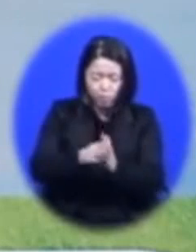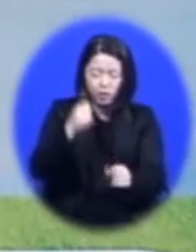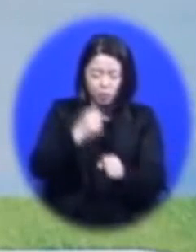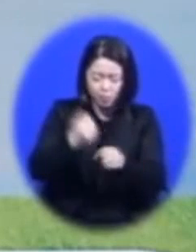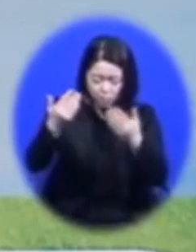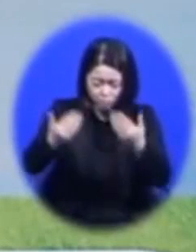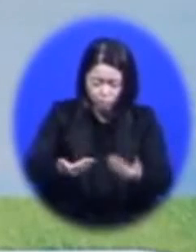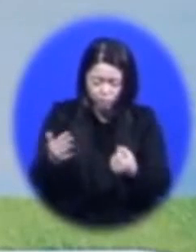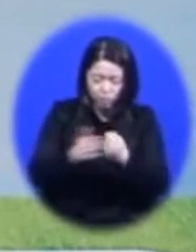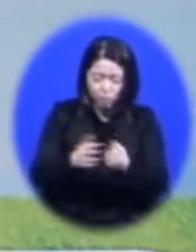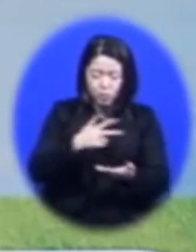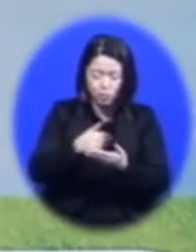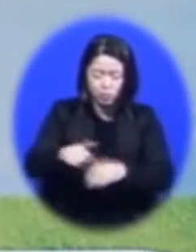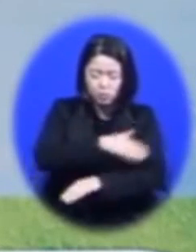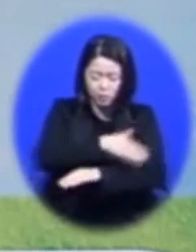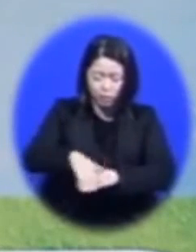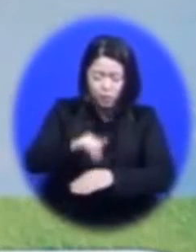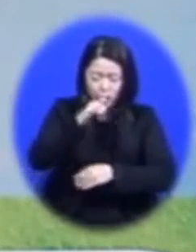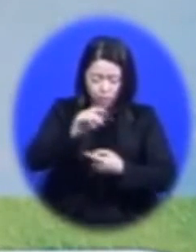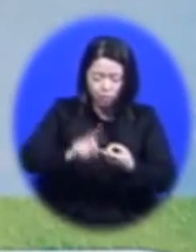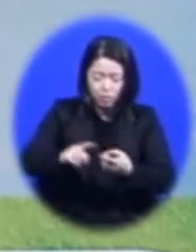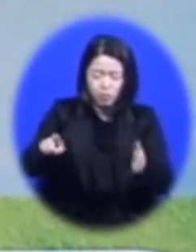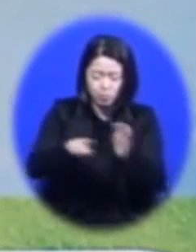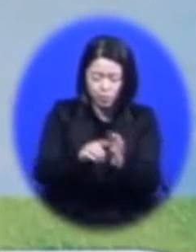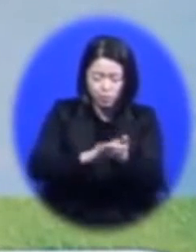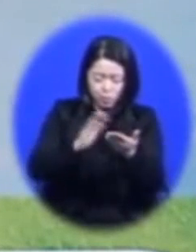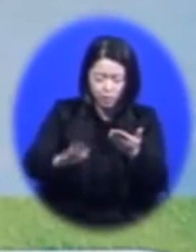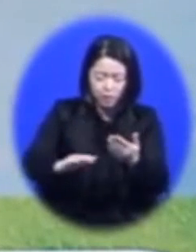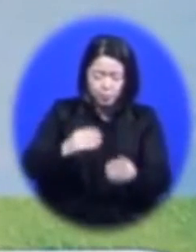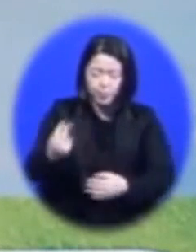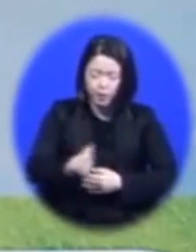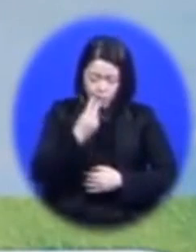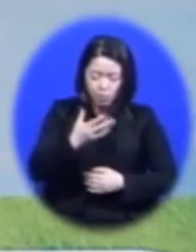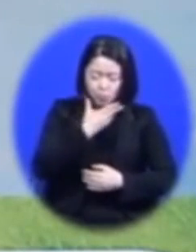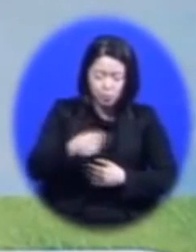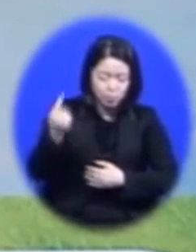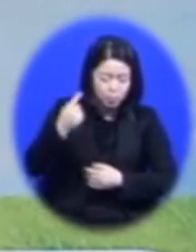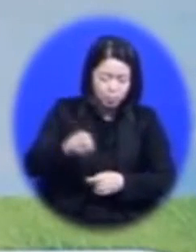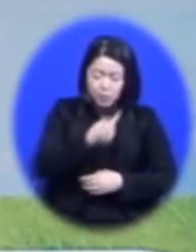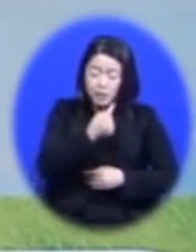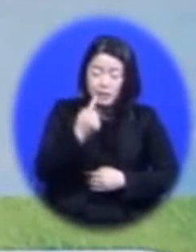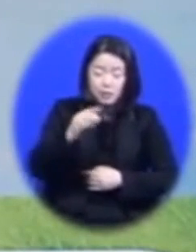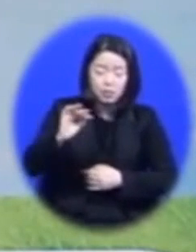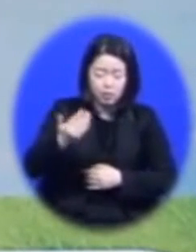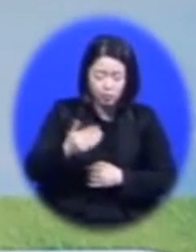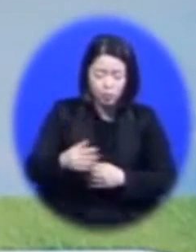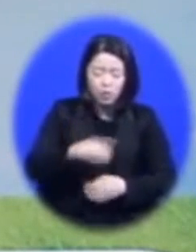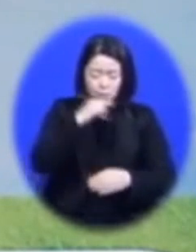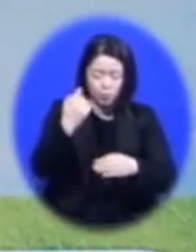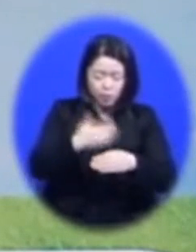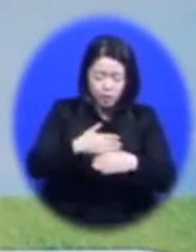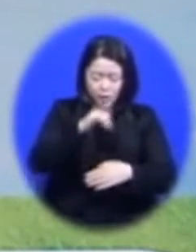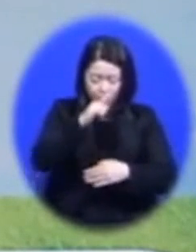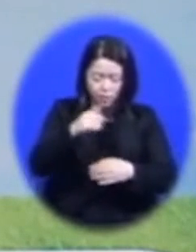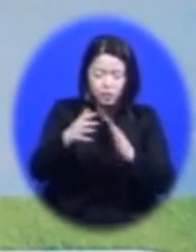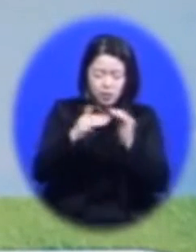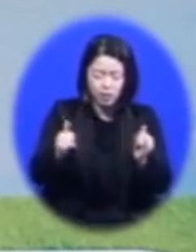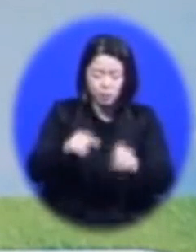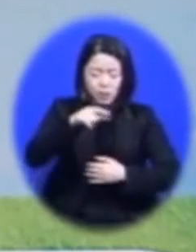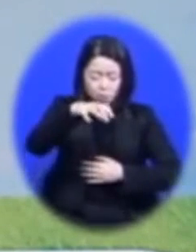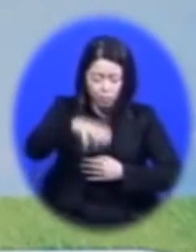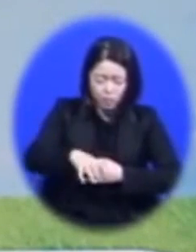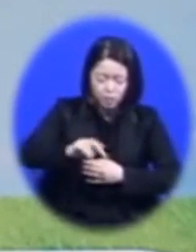하셨으니 주님의 계획이 있음을 믿습니다. 생명의 복음이 증거되고 북한에 있는 동포들 주님